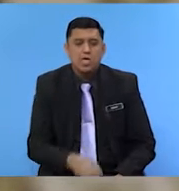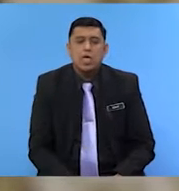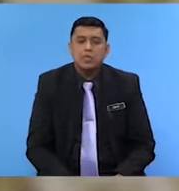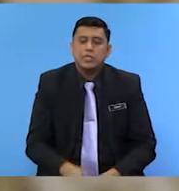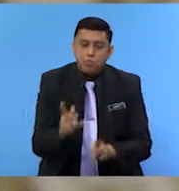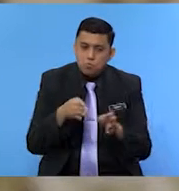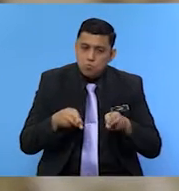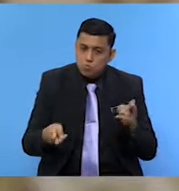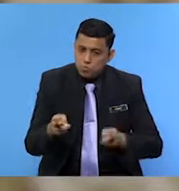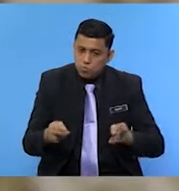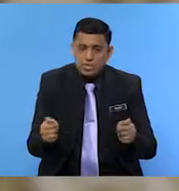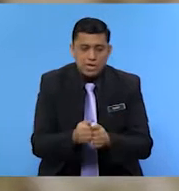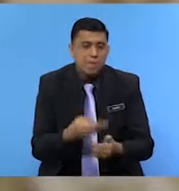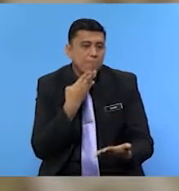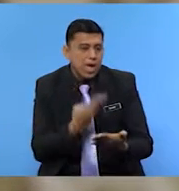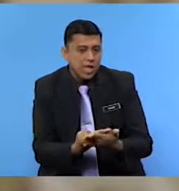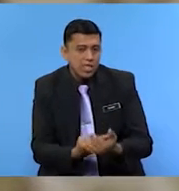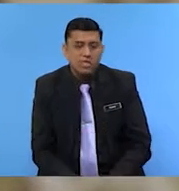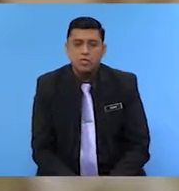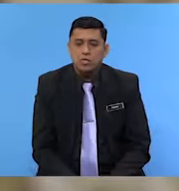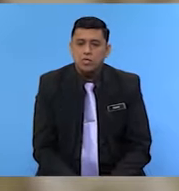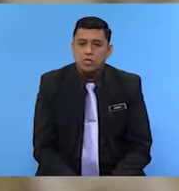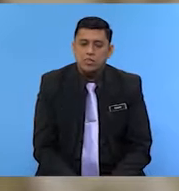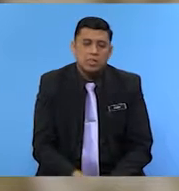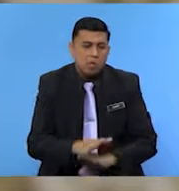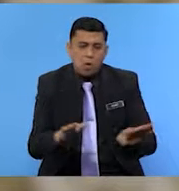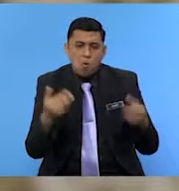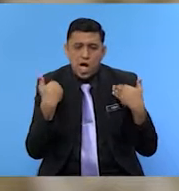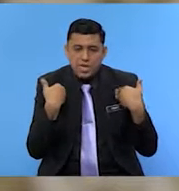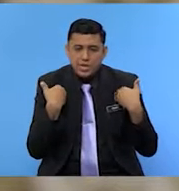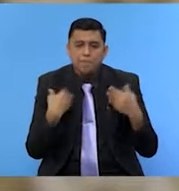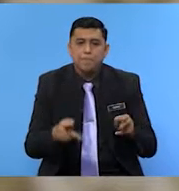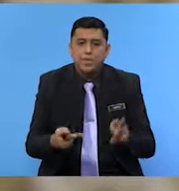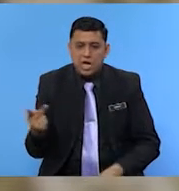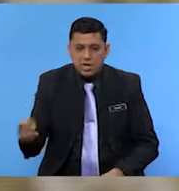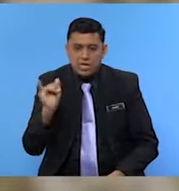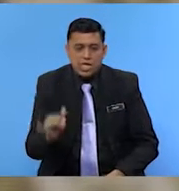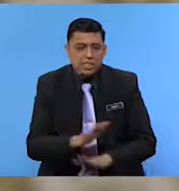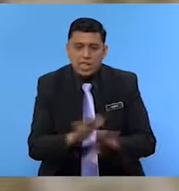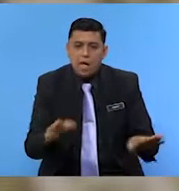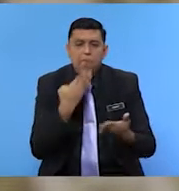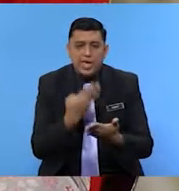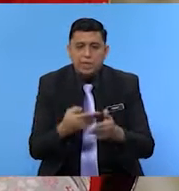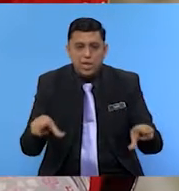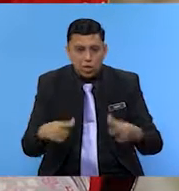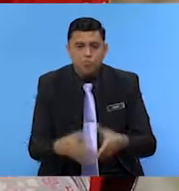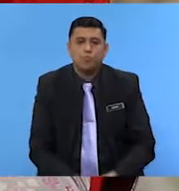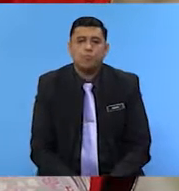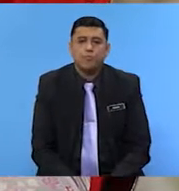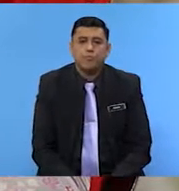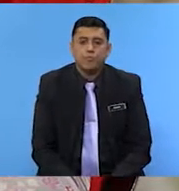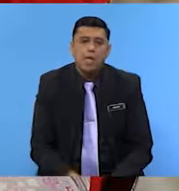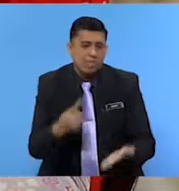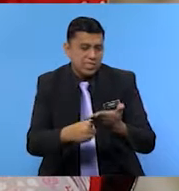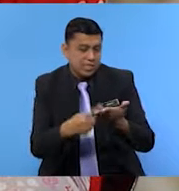sebaik mungkin untuk mengelakkan tercetusnya perkara yang tidak kita ingini. Baik, Cikgu Roslinda, terima kasih. Melalui